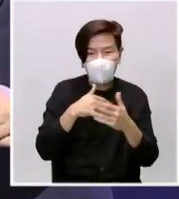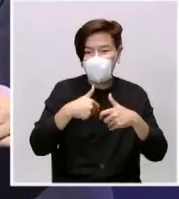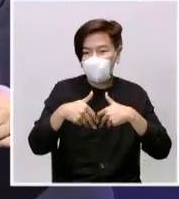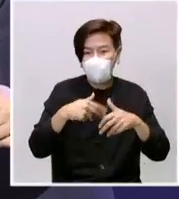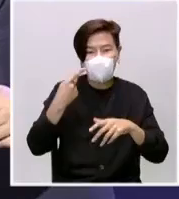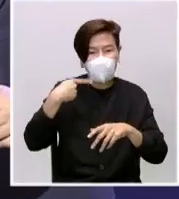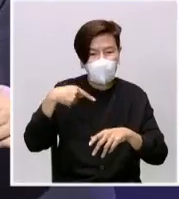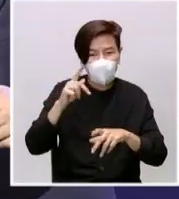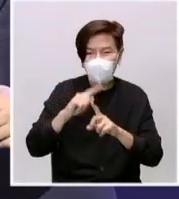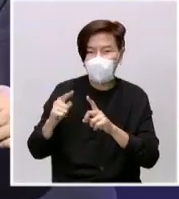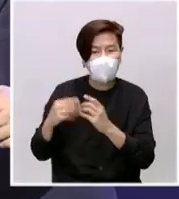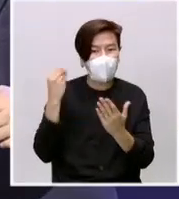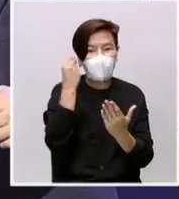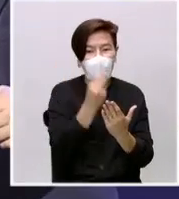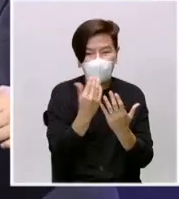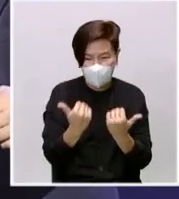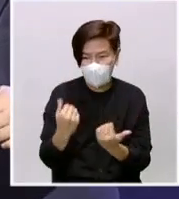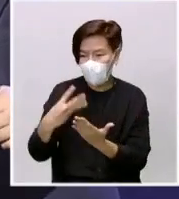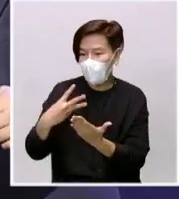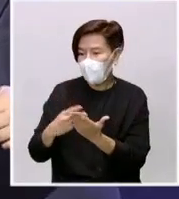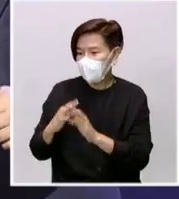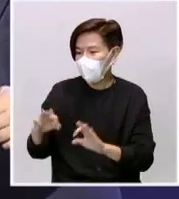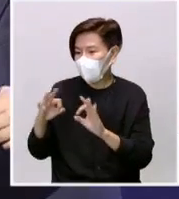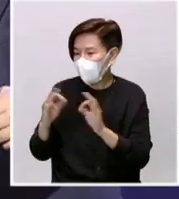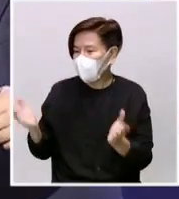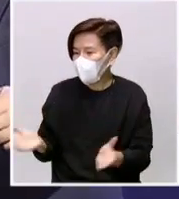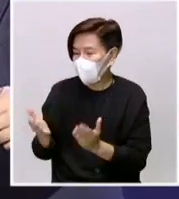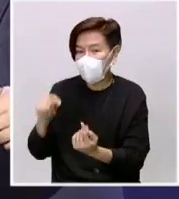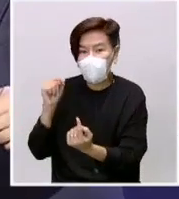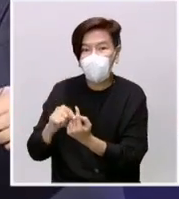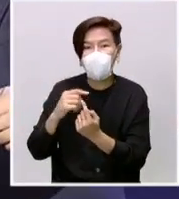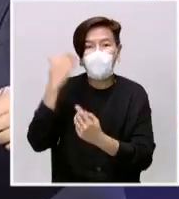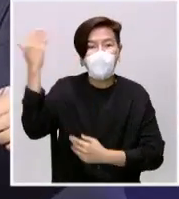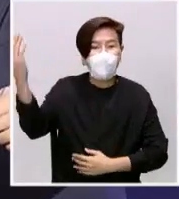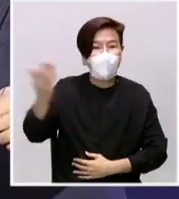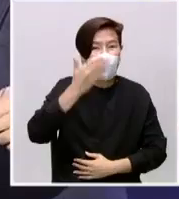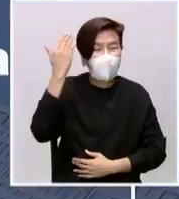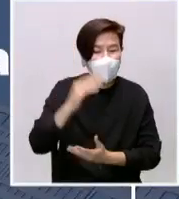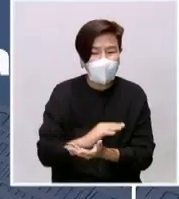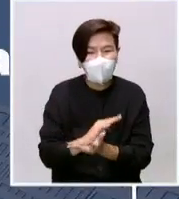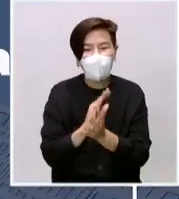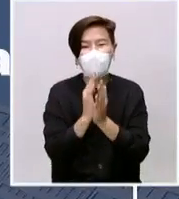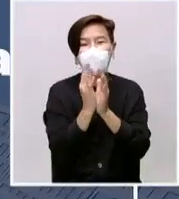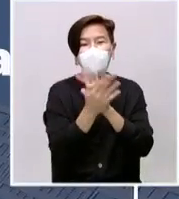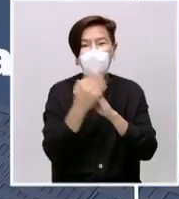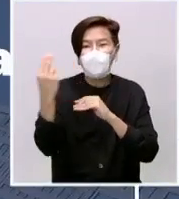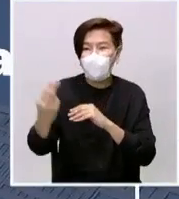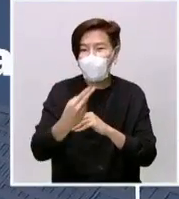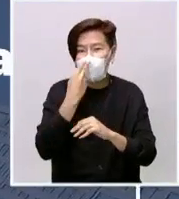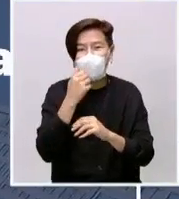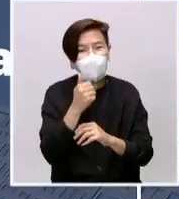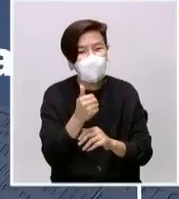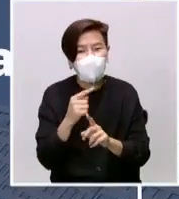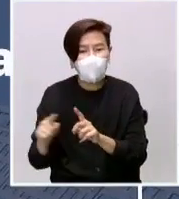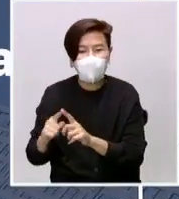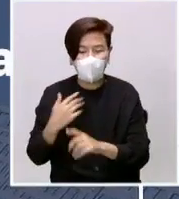ในเชิงรุกผลักดันวาระสำคัญต่างๆเช่นการเปลี่ยนแปลงสภาพภูมิอากาศส่งเสริมความหลากหลายด้านชีวภา